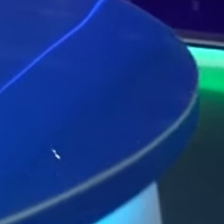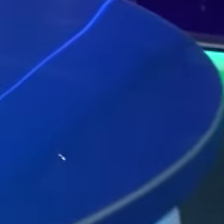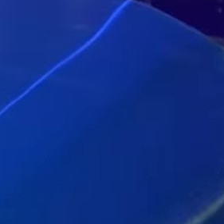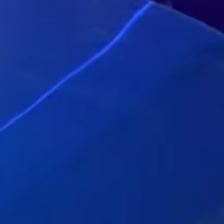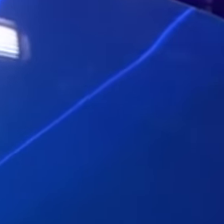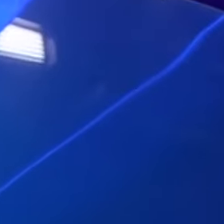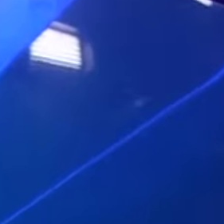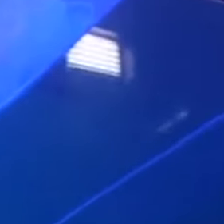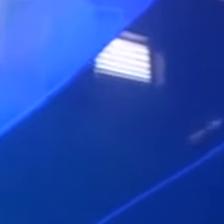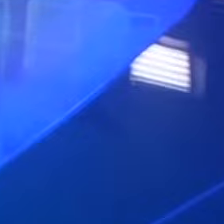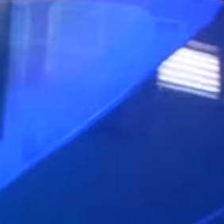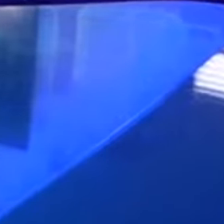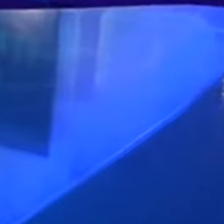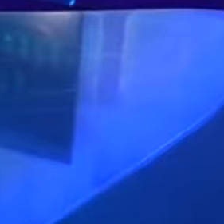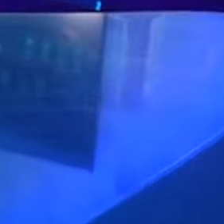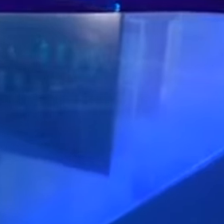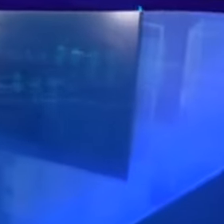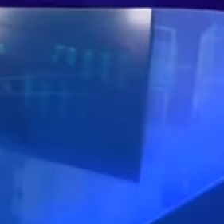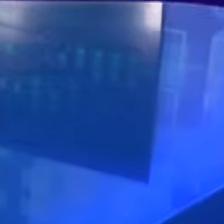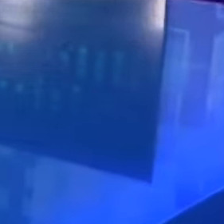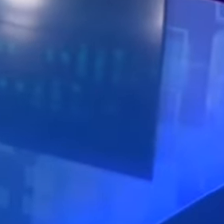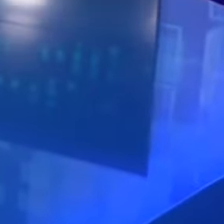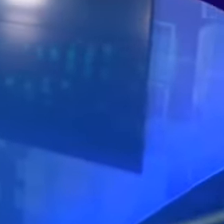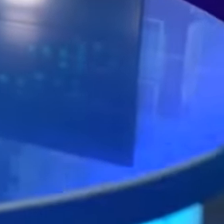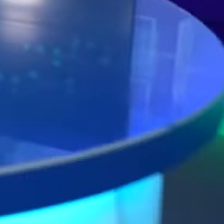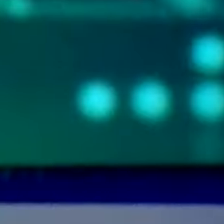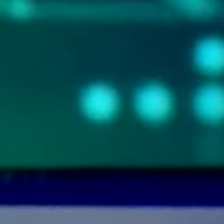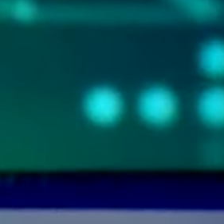Об этих и других событиях дня смотрите в ближайшие полчаса.